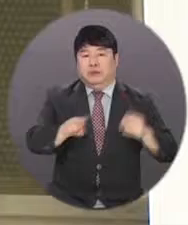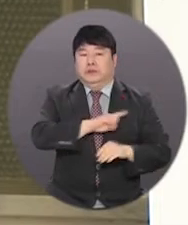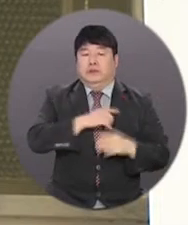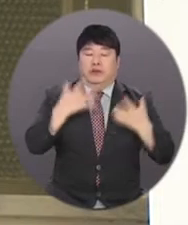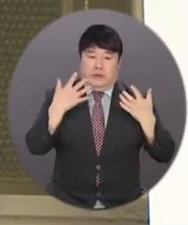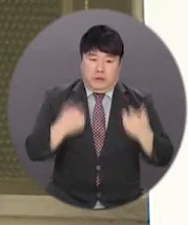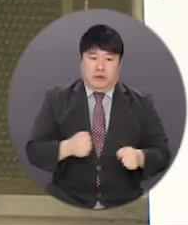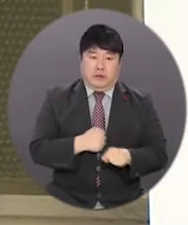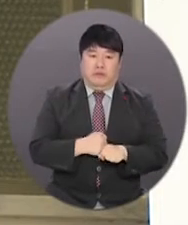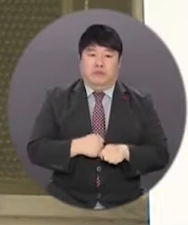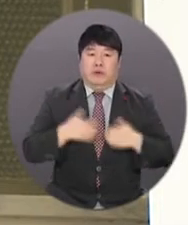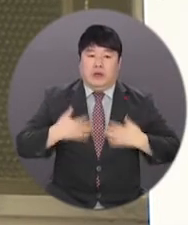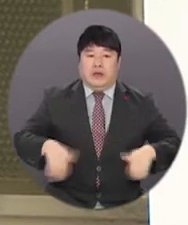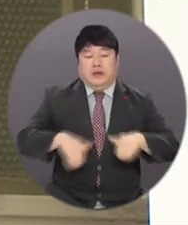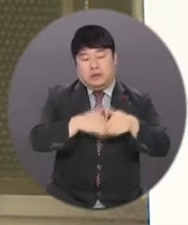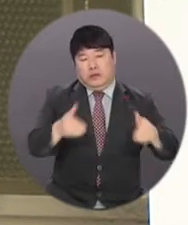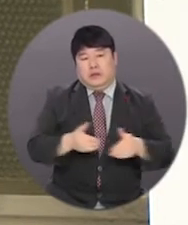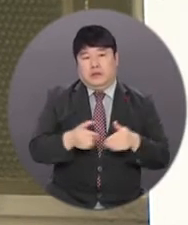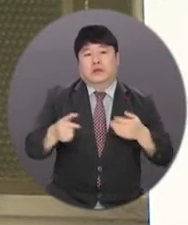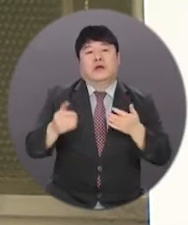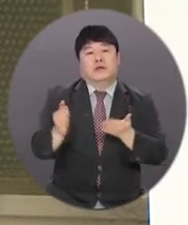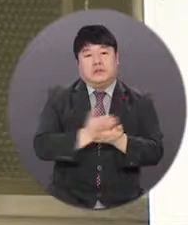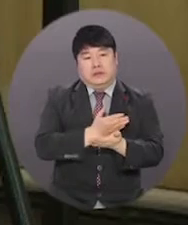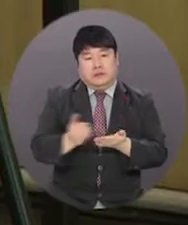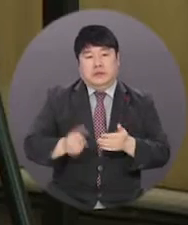많았고 취약계층 선별 지급이